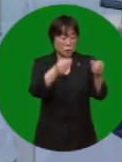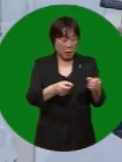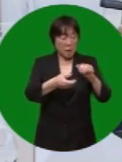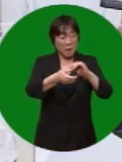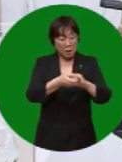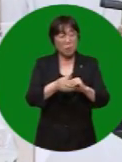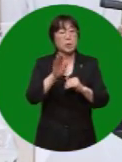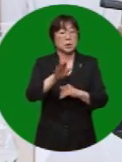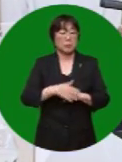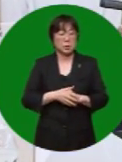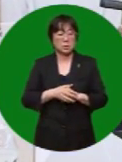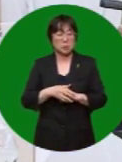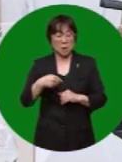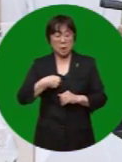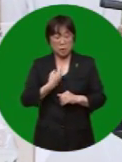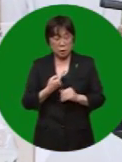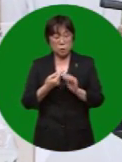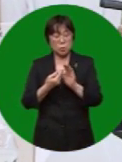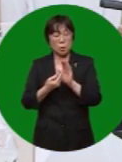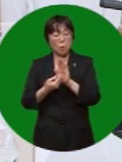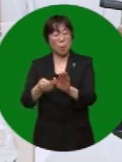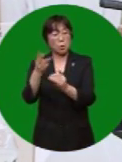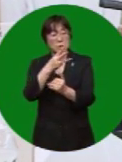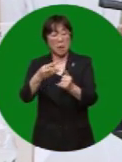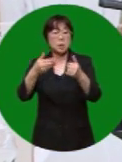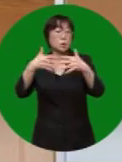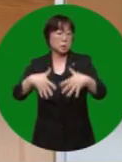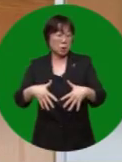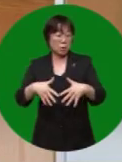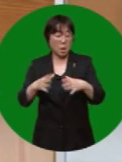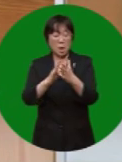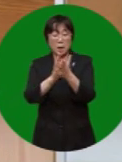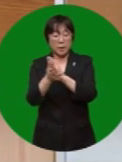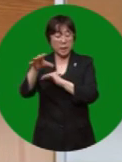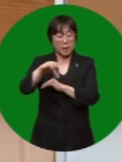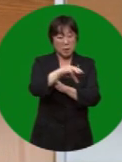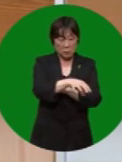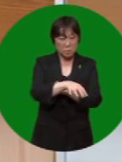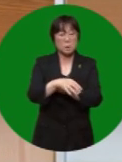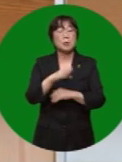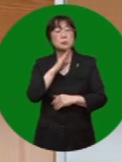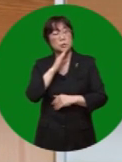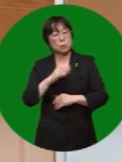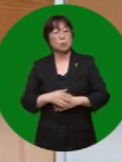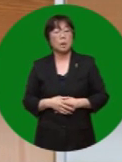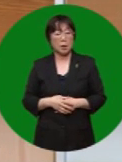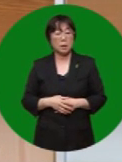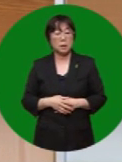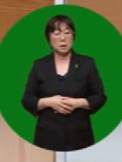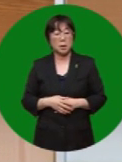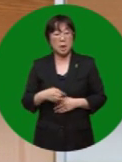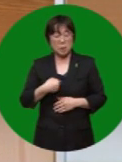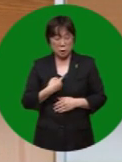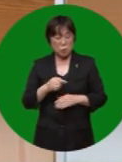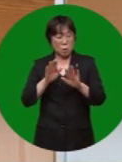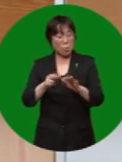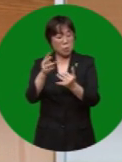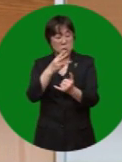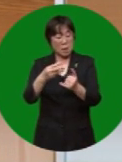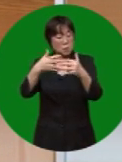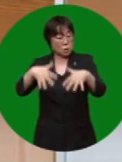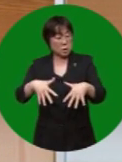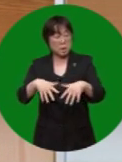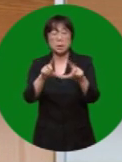た島田さんの方からこの自主防災組織で、実は徳島全県下において実はこの自主防災組織の組織